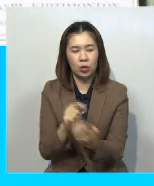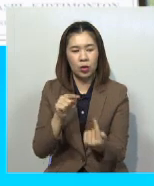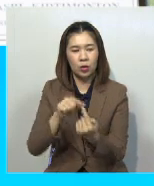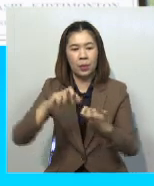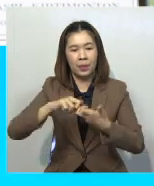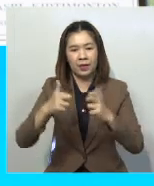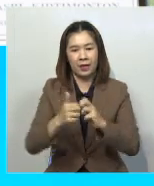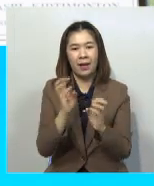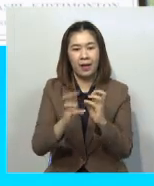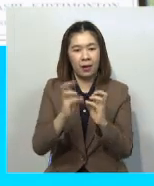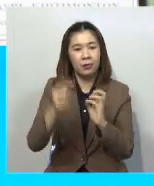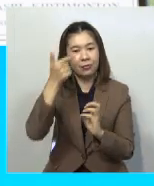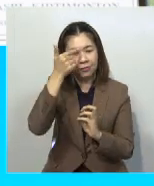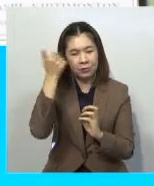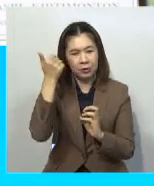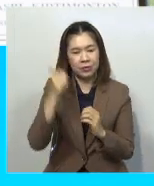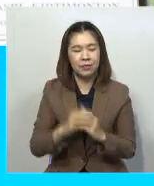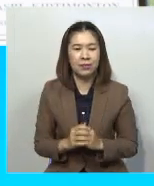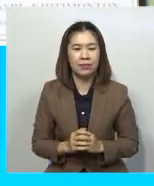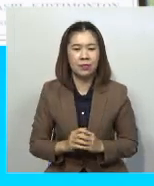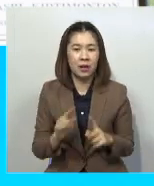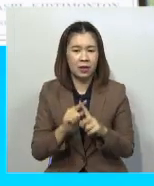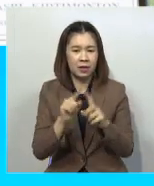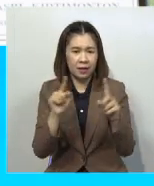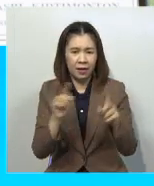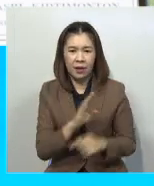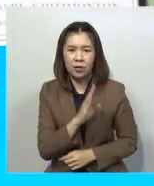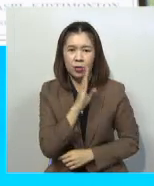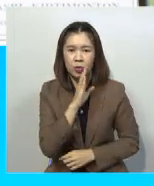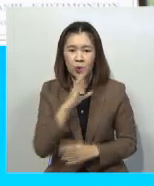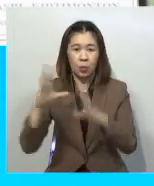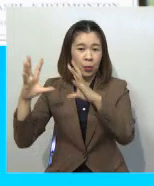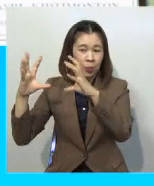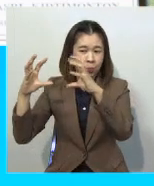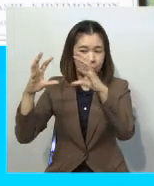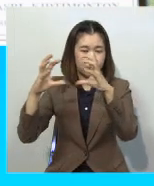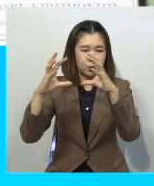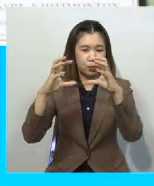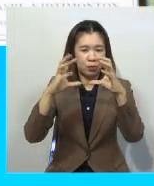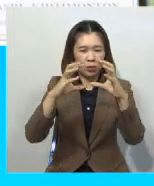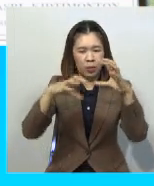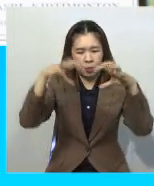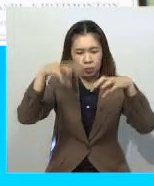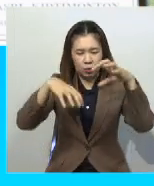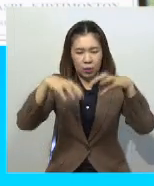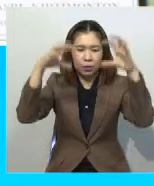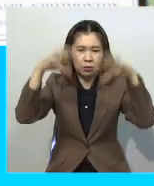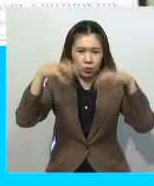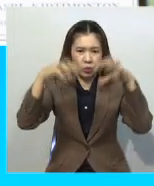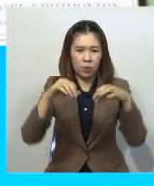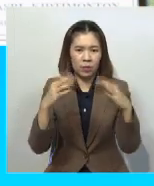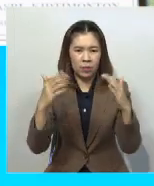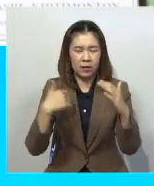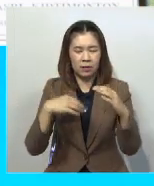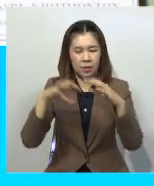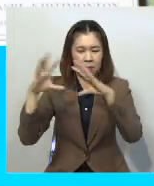แต่ในขณะเดียวกันกรณีที่มันมีเมฆเข้ามาแต่เมฆมันอาจจะไม่ตกเป็นเมฆฝนแต่ถ้าเป็นเมฆอยู่ที่ระดับต่